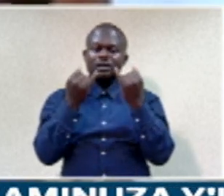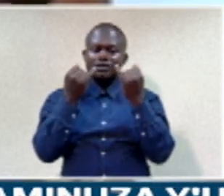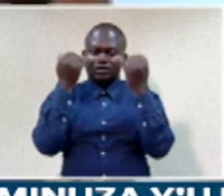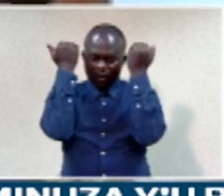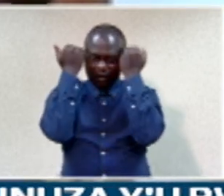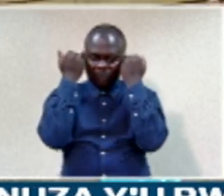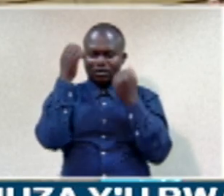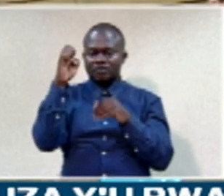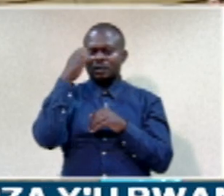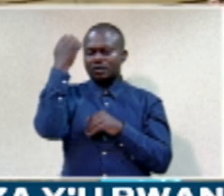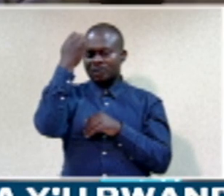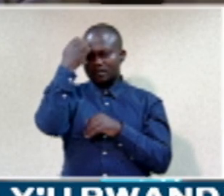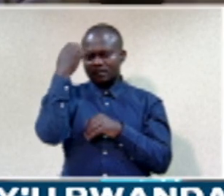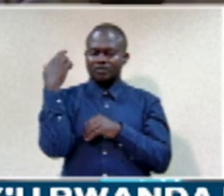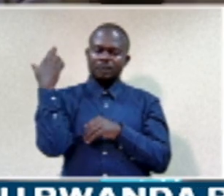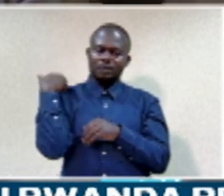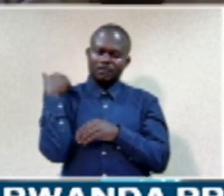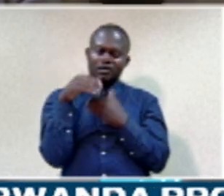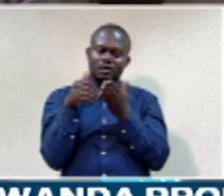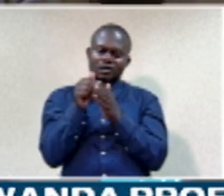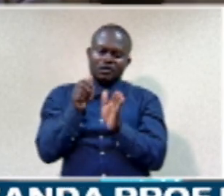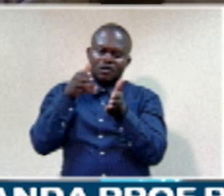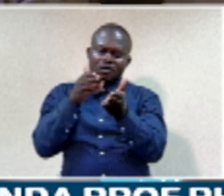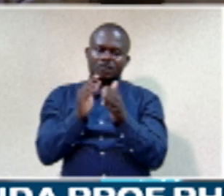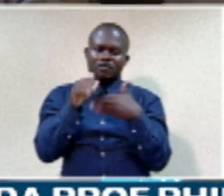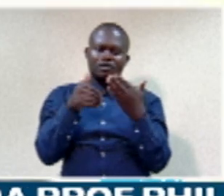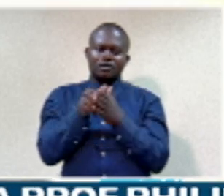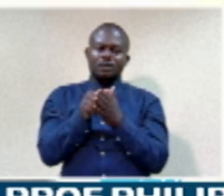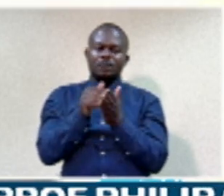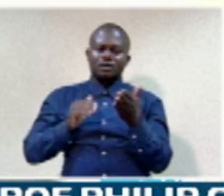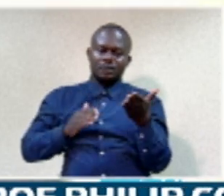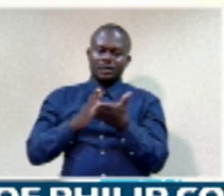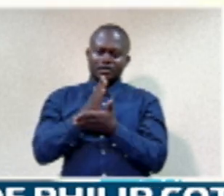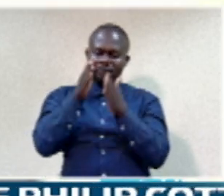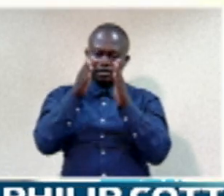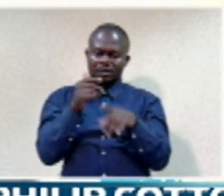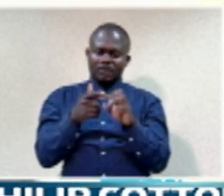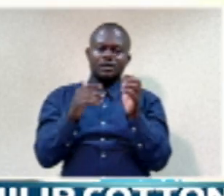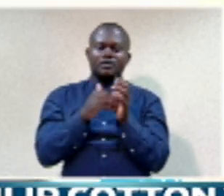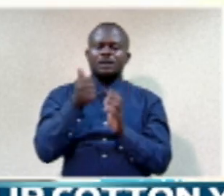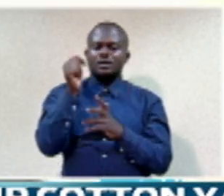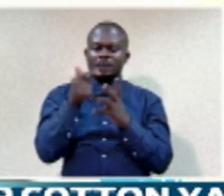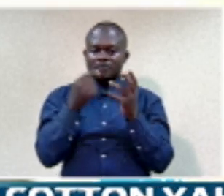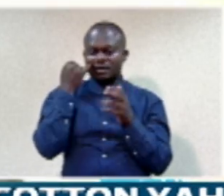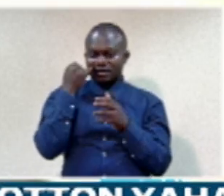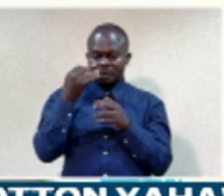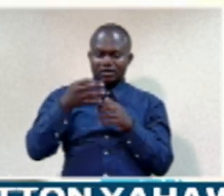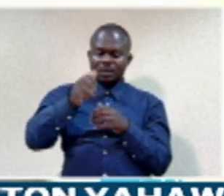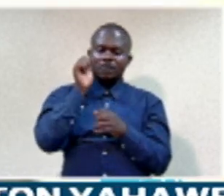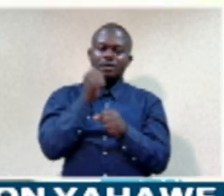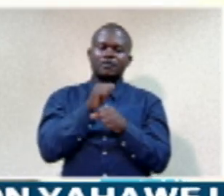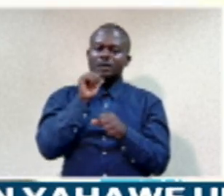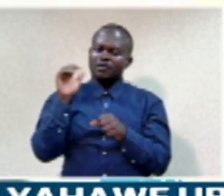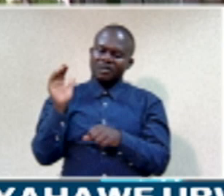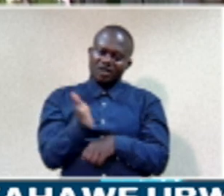rw'Uburayi rushinzwe gukurikirana uburenganzira bw'ikiremwamuntu, ariko ibi ngibi niyo yabikora ntabwo